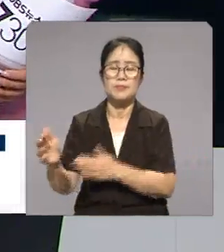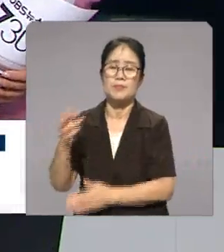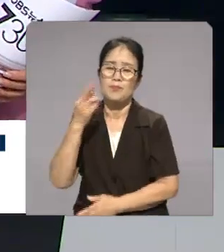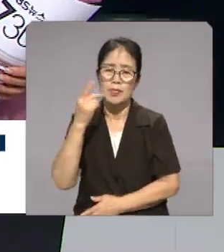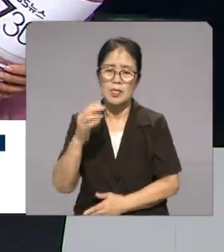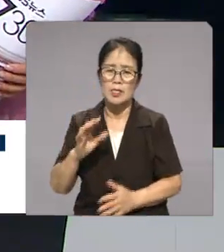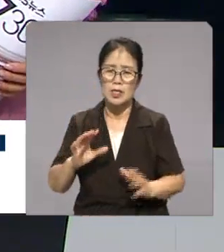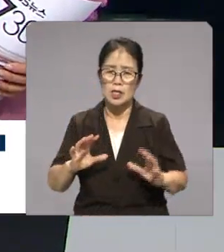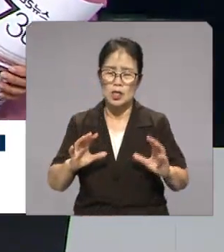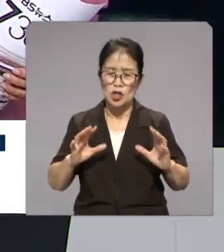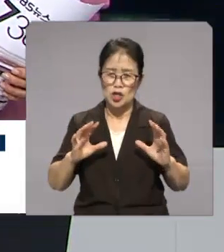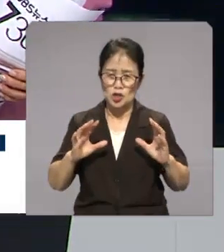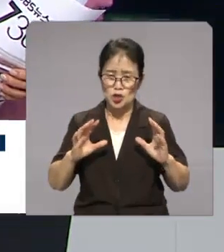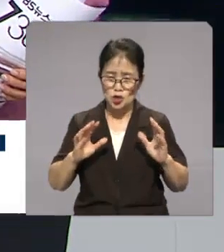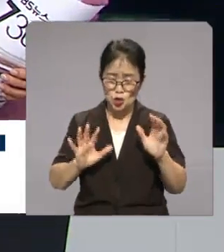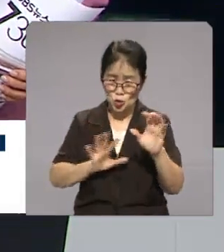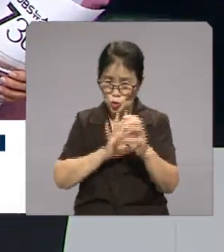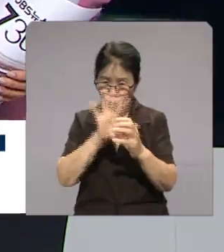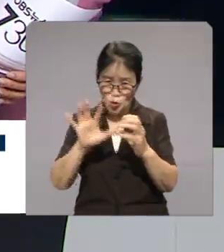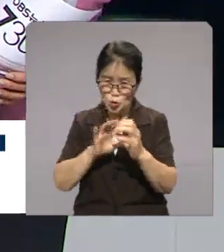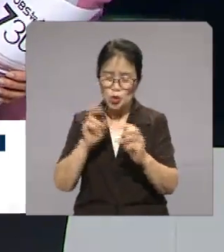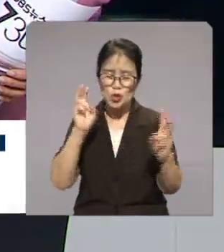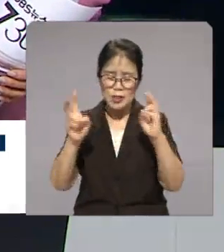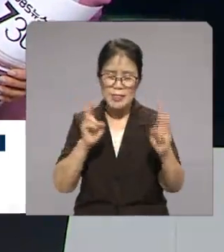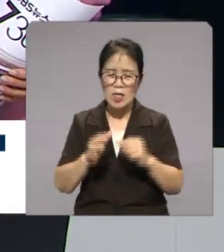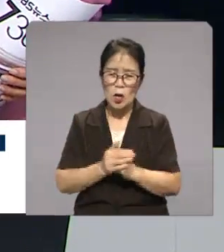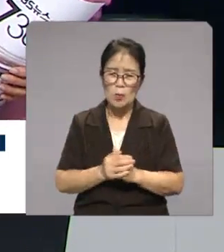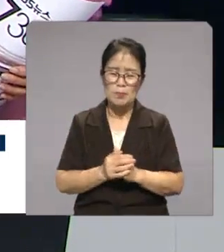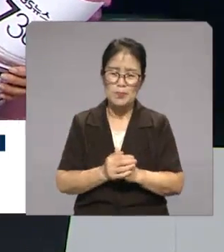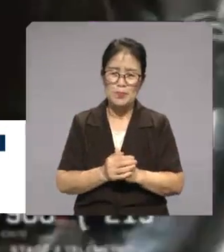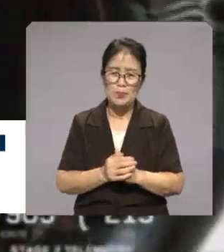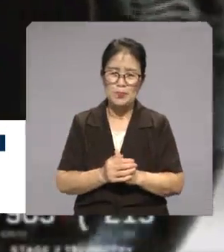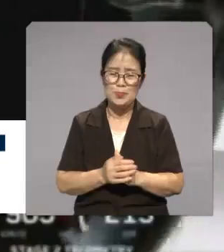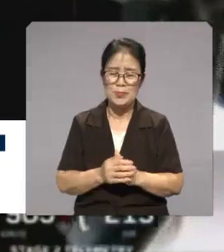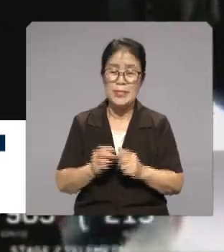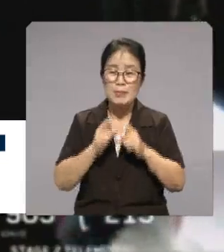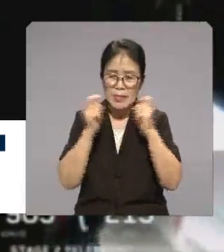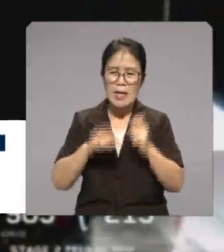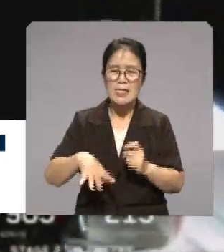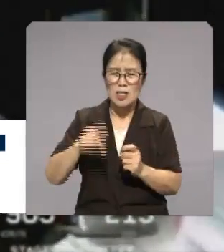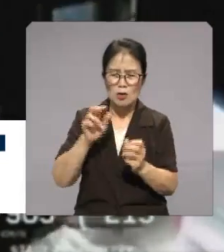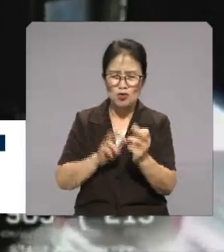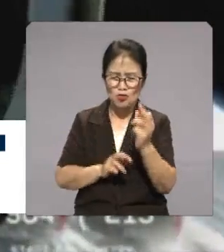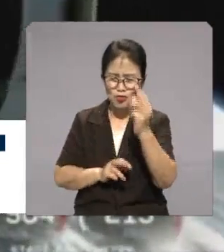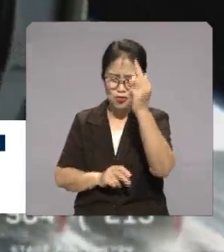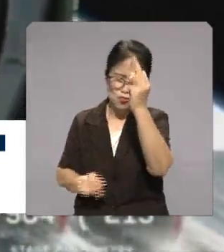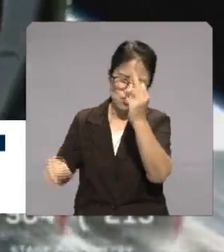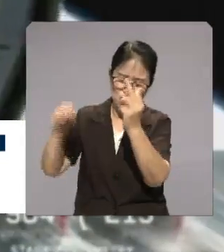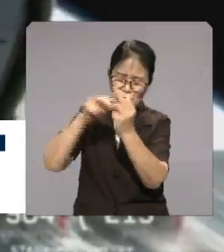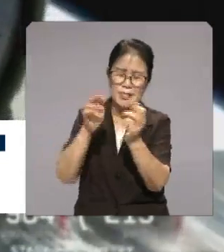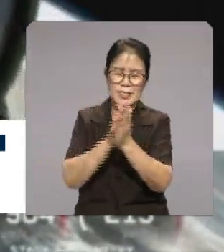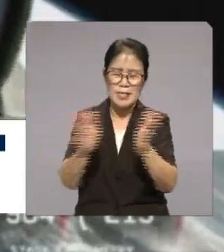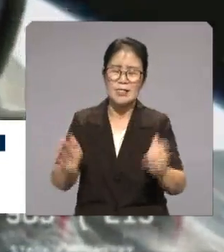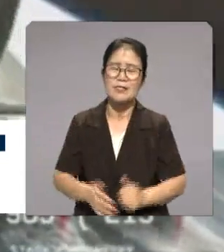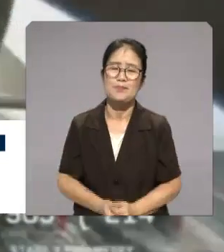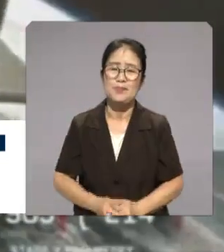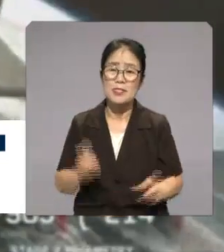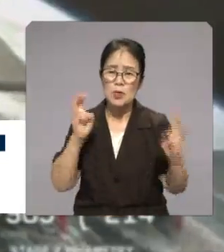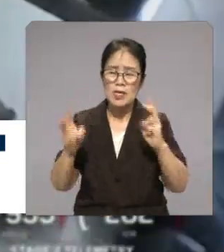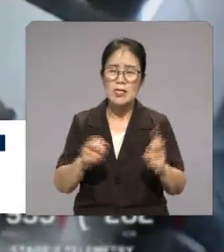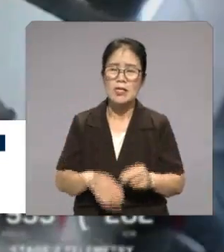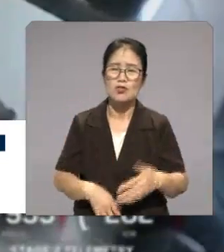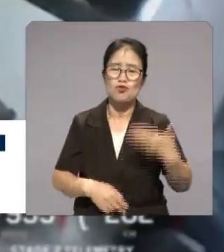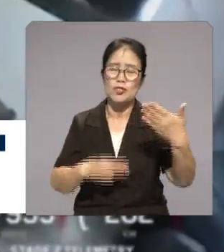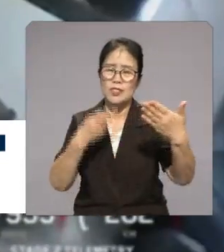미국 우주기업 스페이스X가 민간인 사상 첫 우주 유영이 시작됐다고 밝혔습니다. 스페이스X는 현지 시간